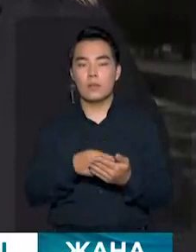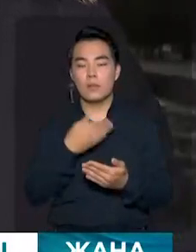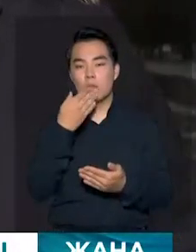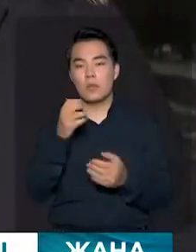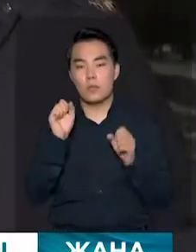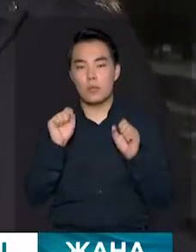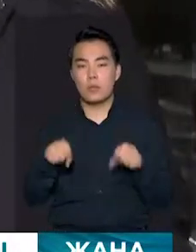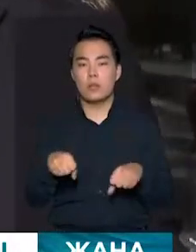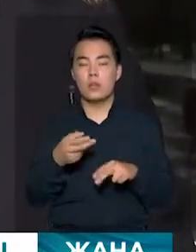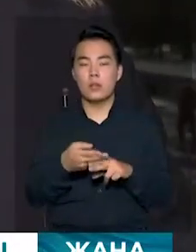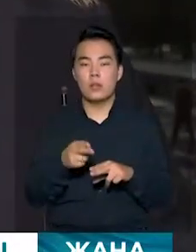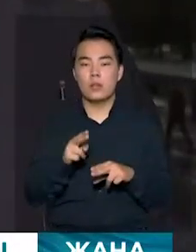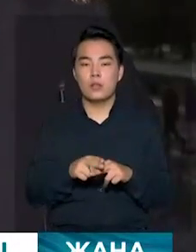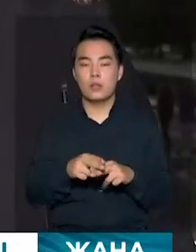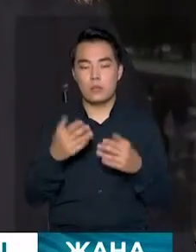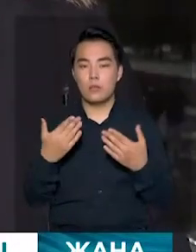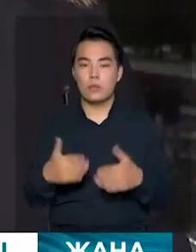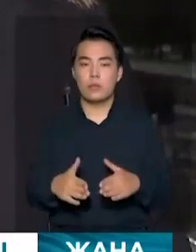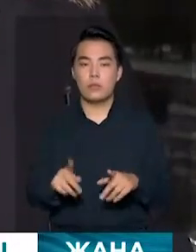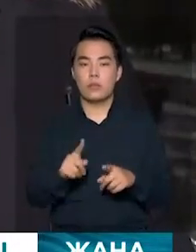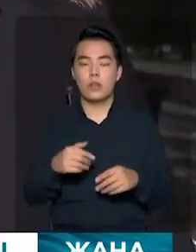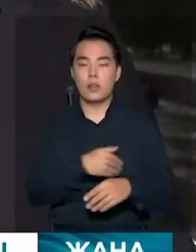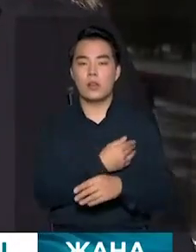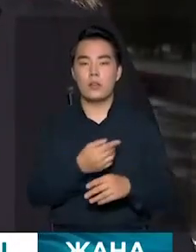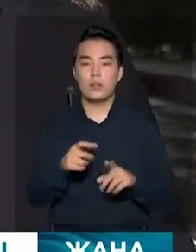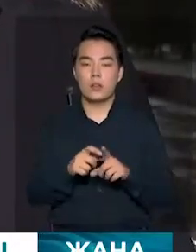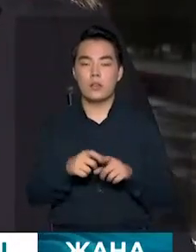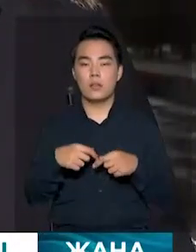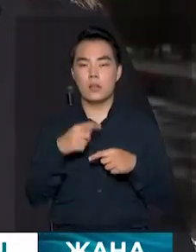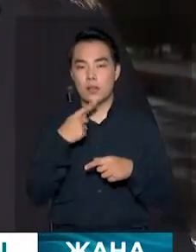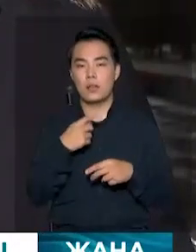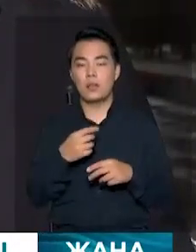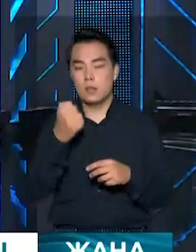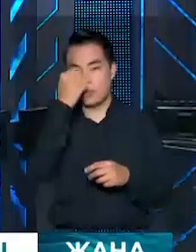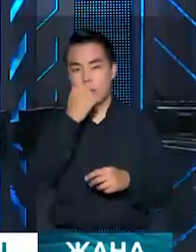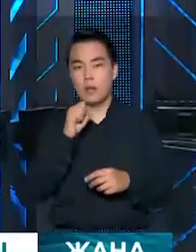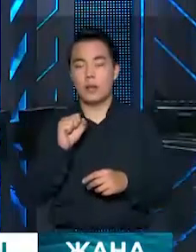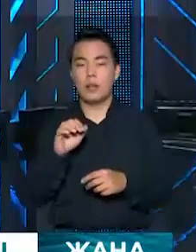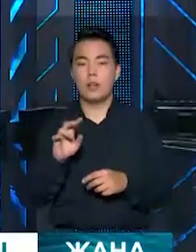да болады. Әріптес, әзірге айтарым осы. Рахмет, Ануар.